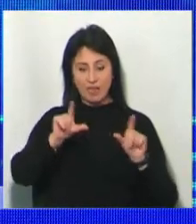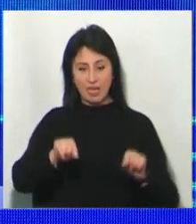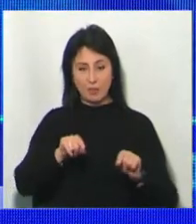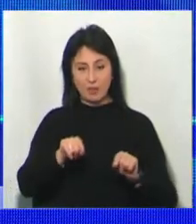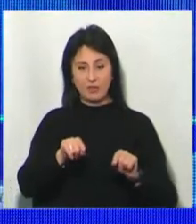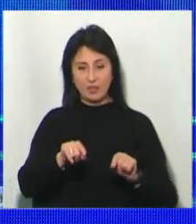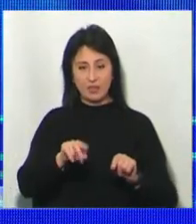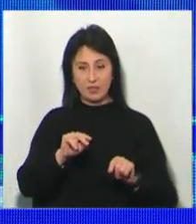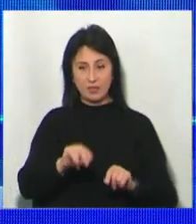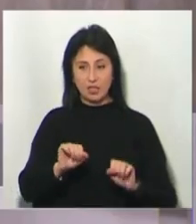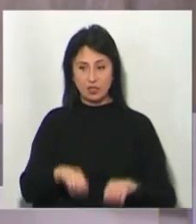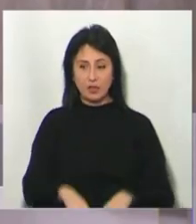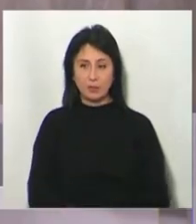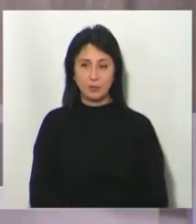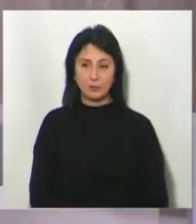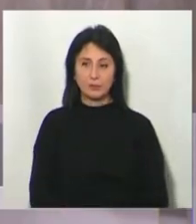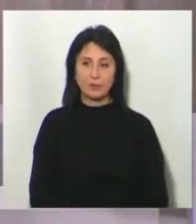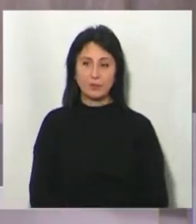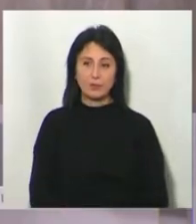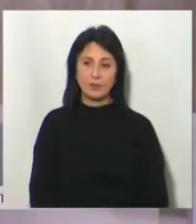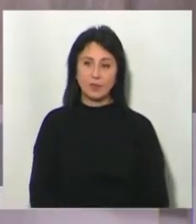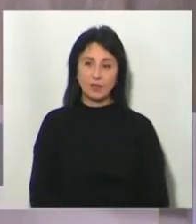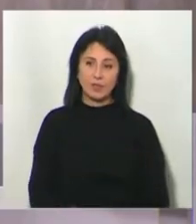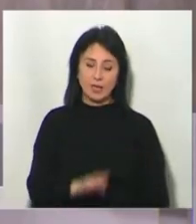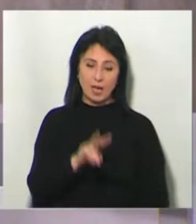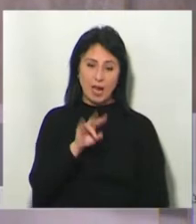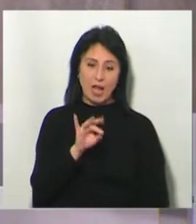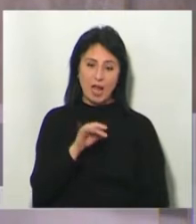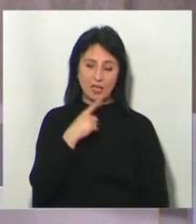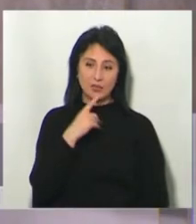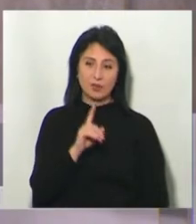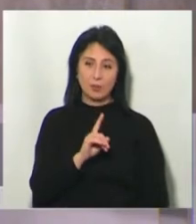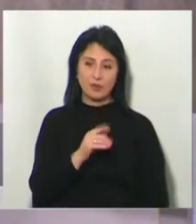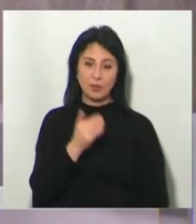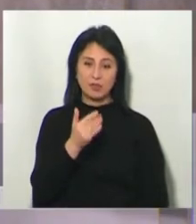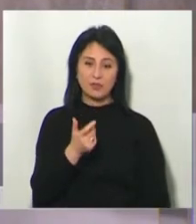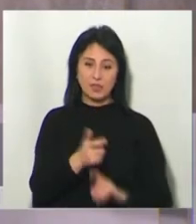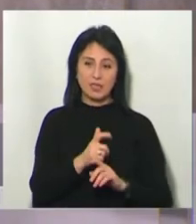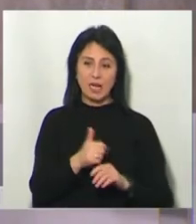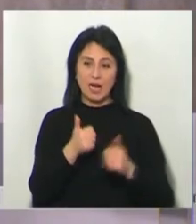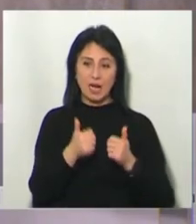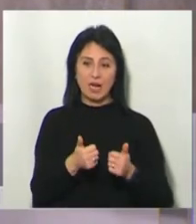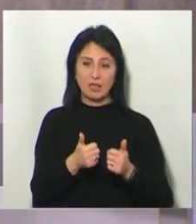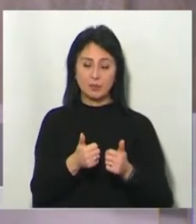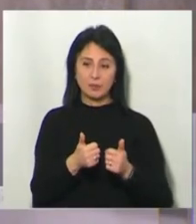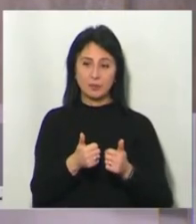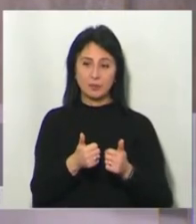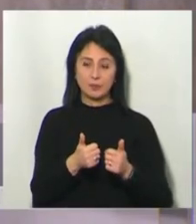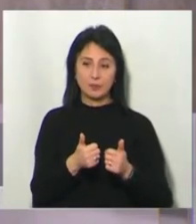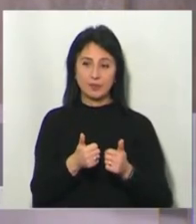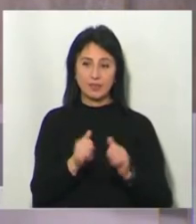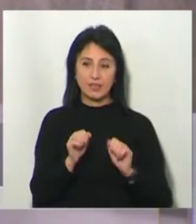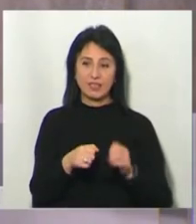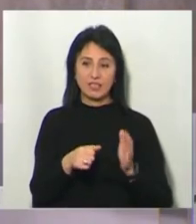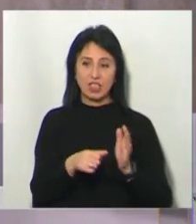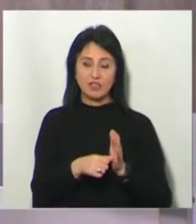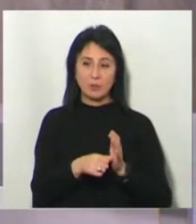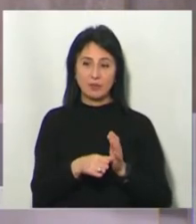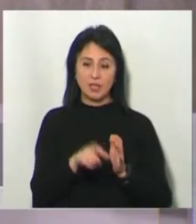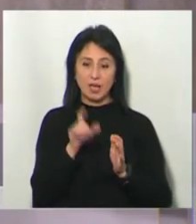თირკმელების საშუალებით. ქალბატონმა ვალიმ ახსენა, რომ მისთვის ძალიან კარგი